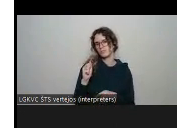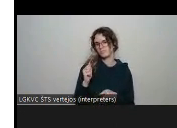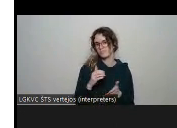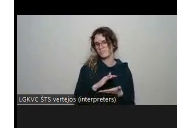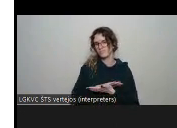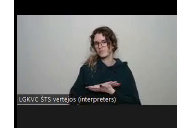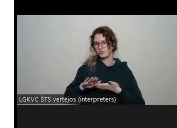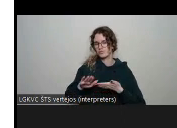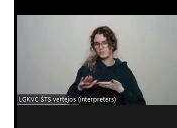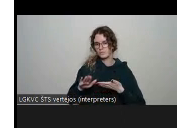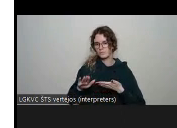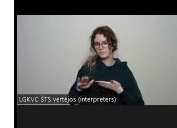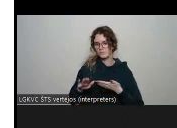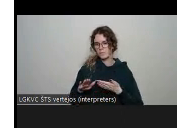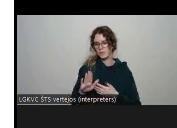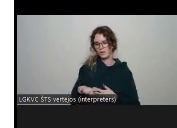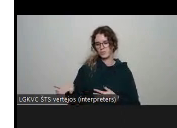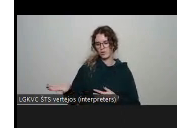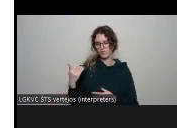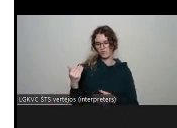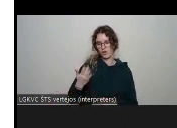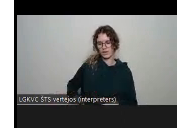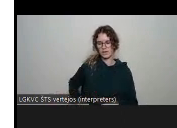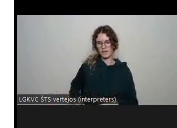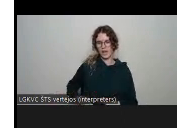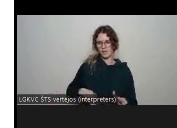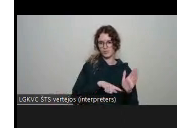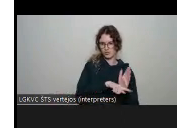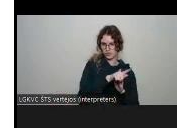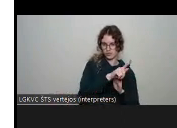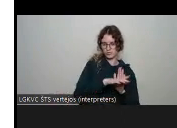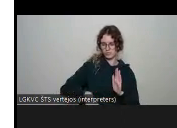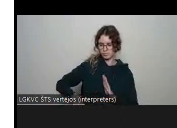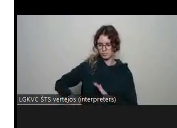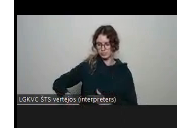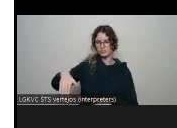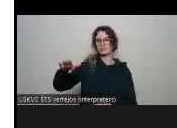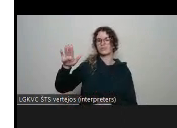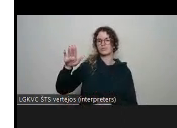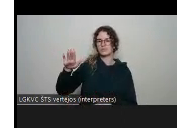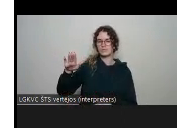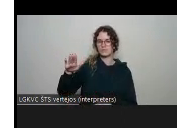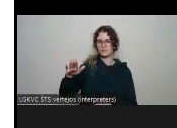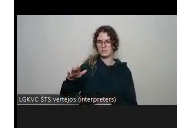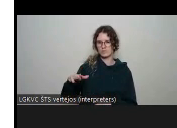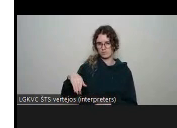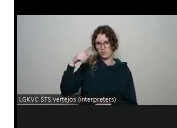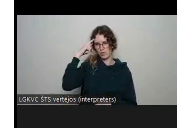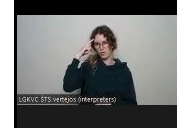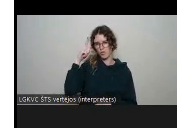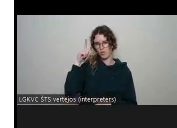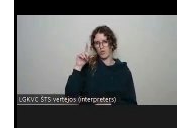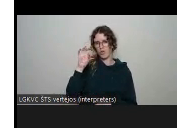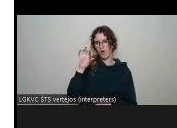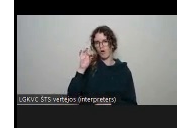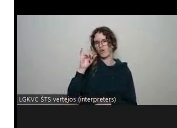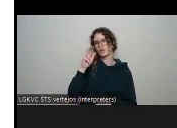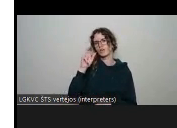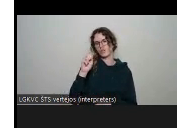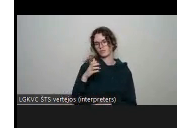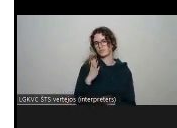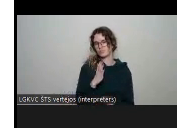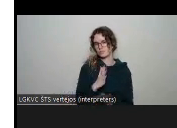ir visą mokinių gyvenimą nuo pradžios iki galo būtų logiška ir